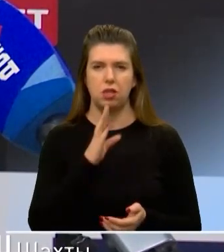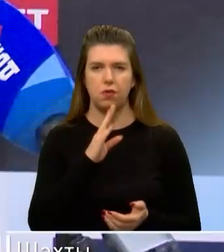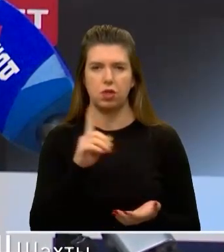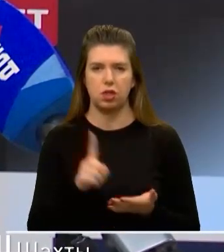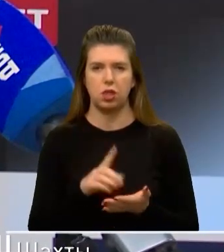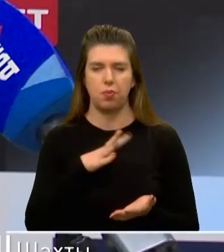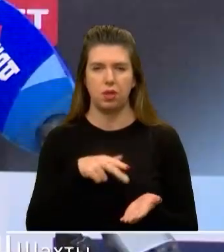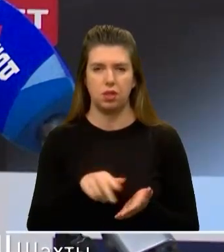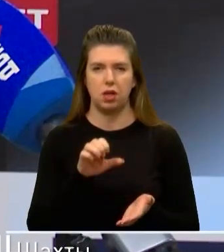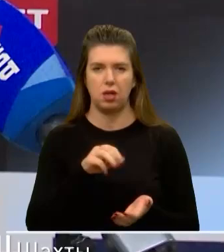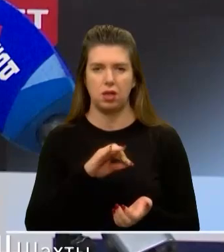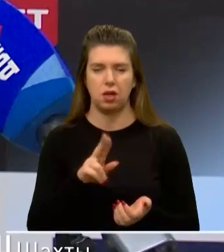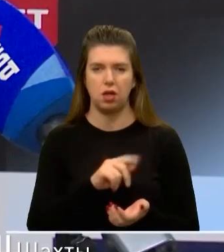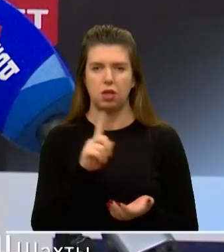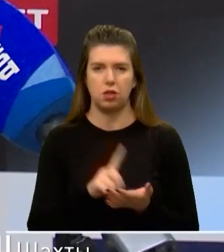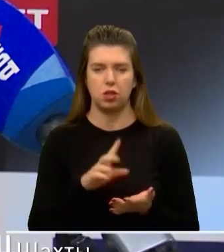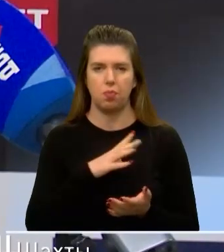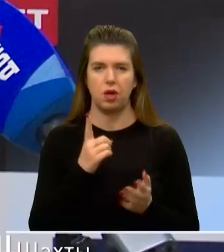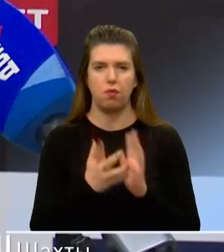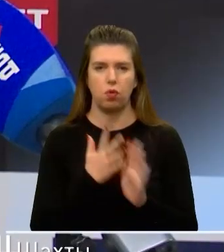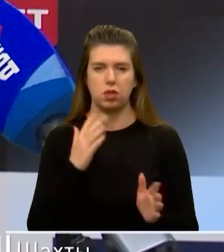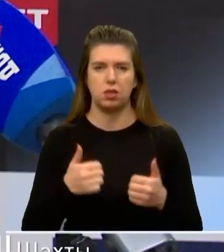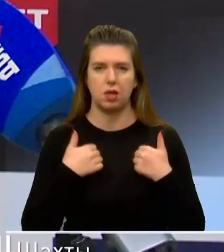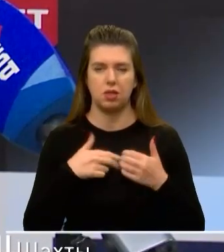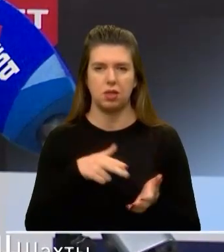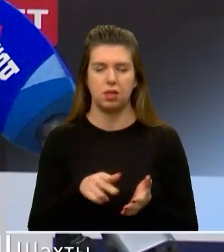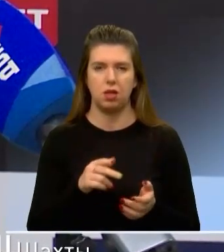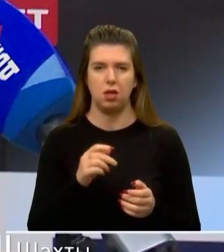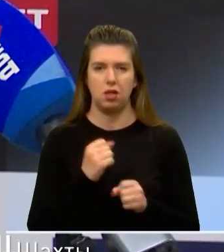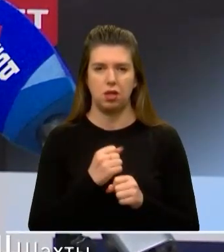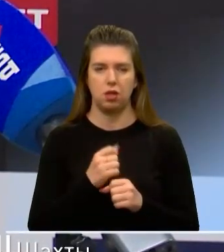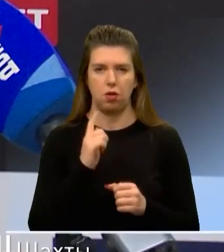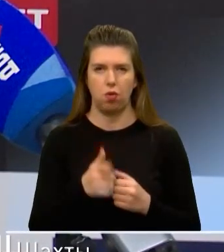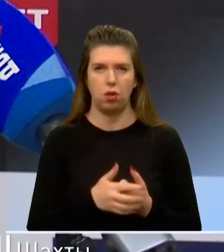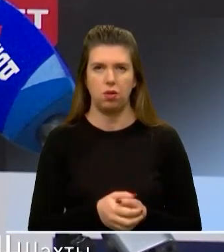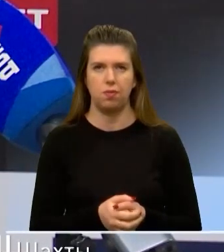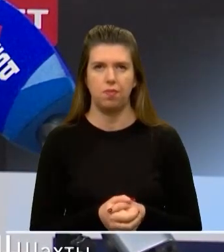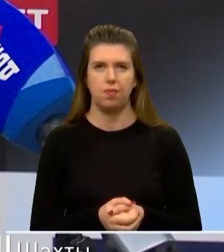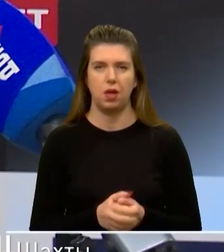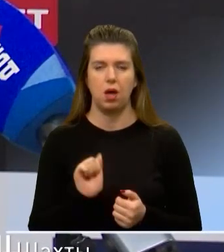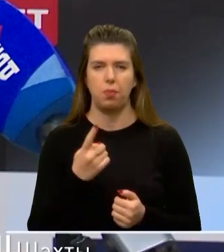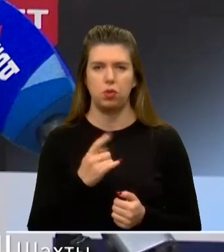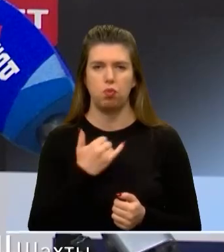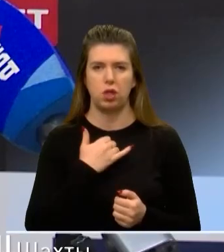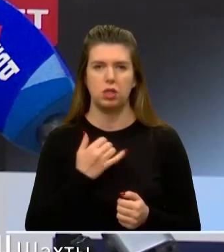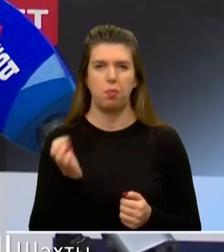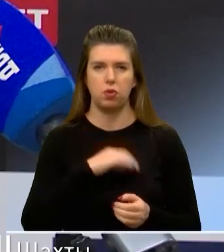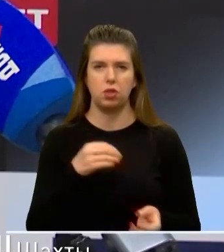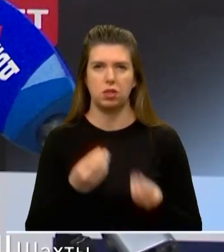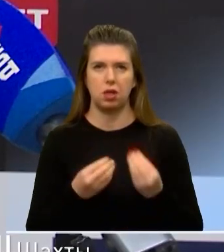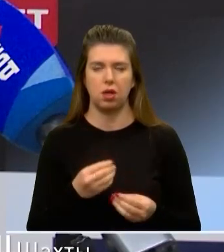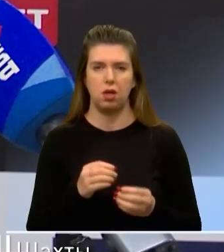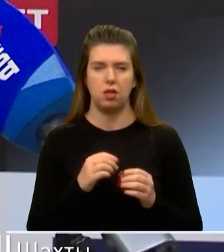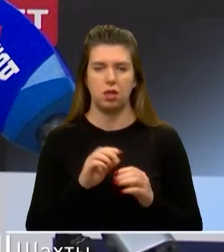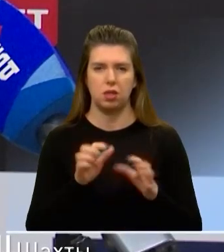должны были идти на атаку должны были в первую очередь стараться идти забивать голы вот а почему-то у нас получилось игра